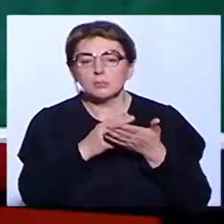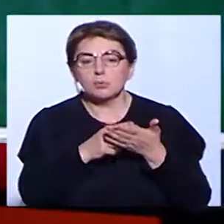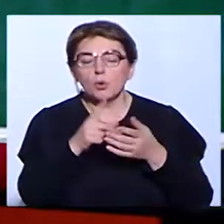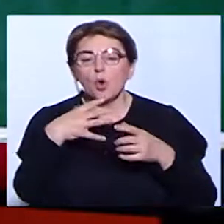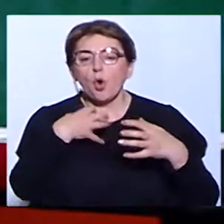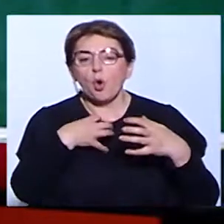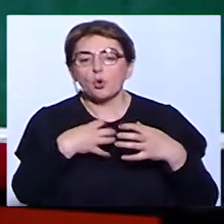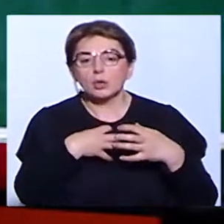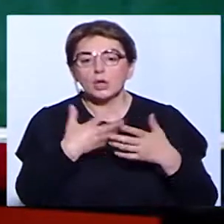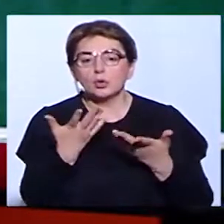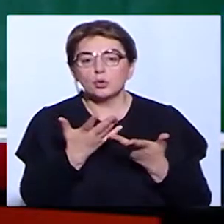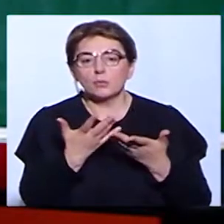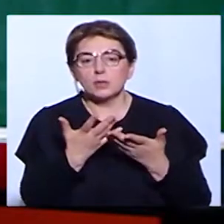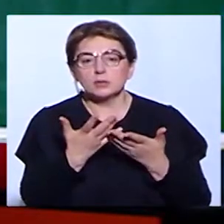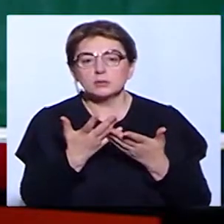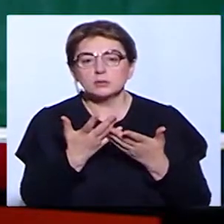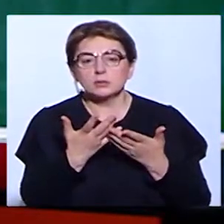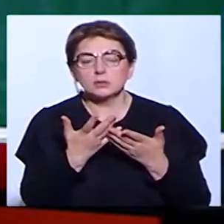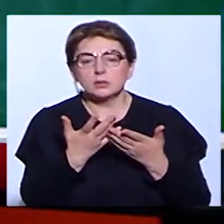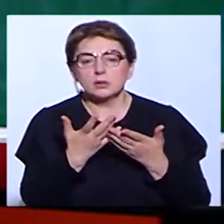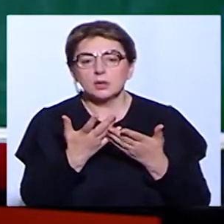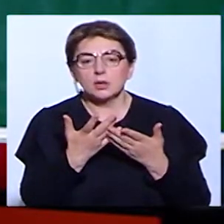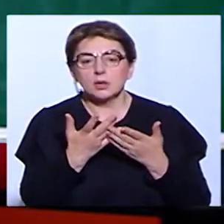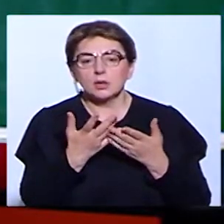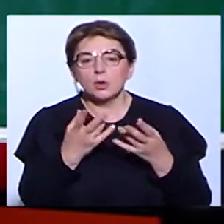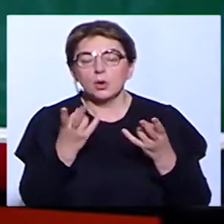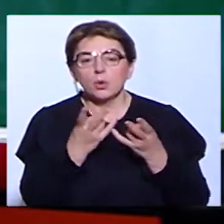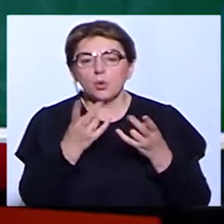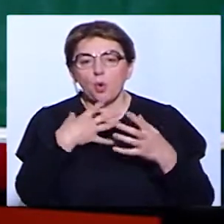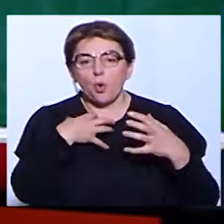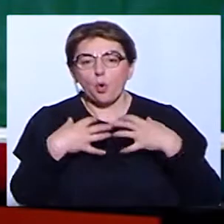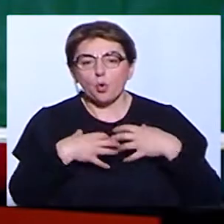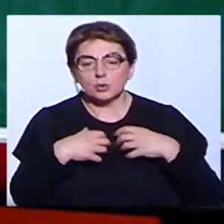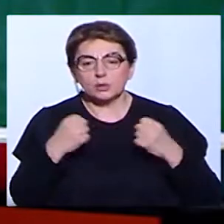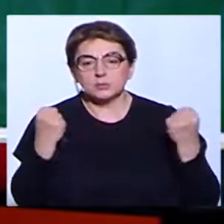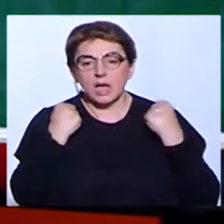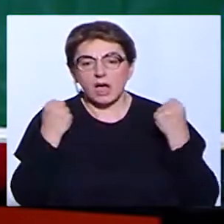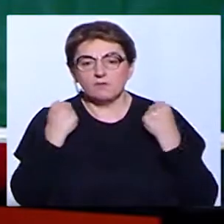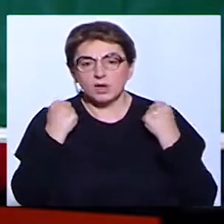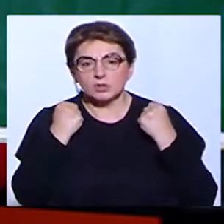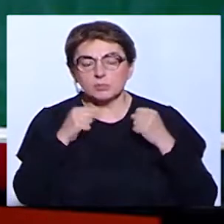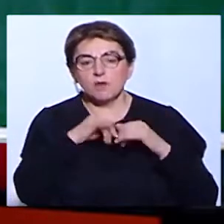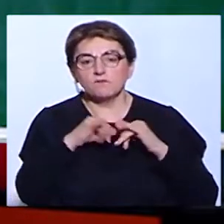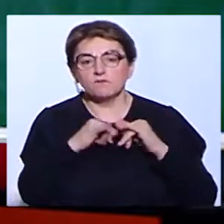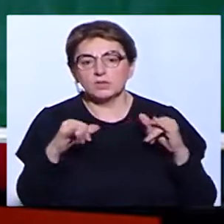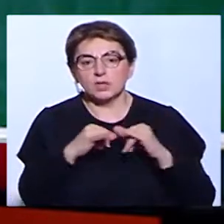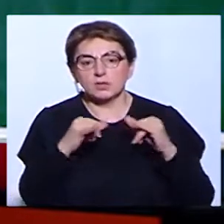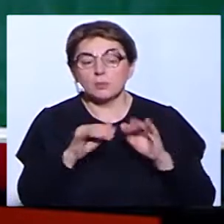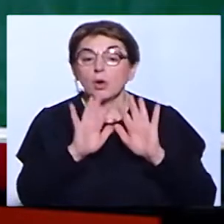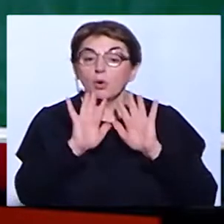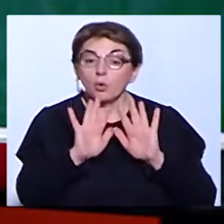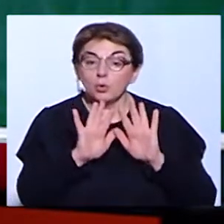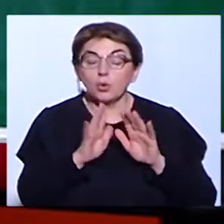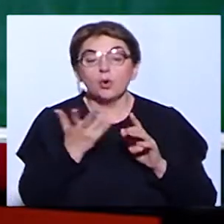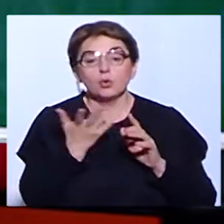თვლიდა, რომ ორგანო, რომელსაც ორგანიზმი ავარჯიშებს ვითარდება, ხოლო